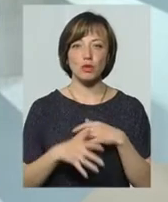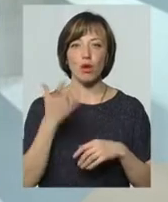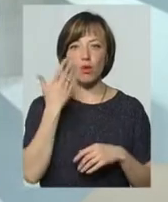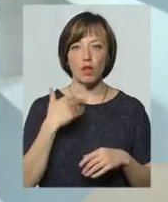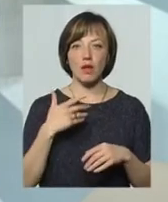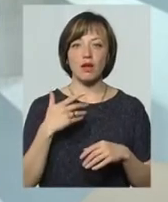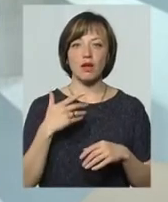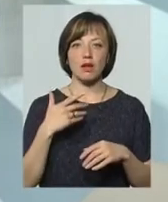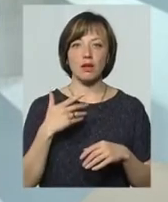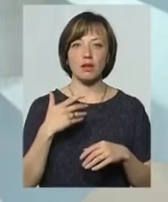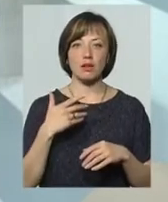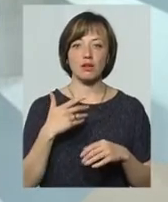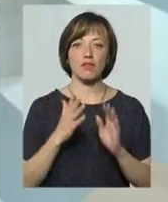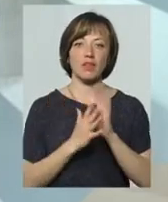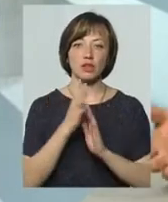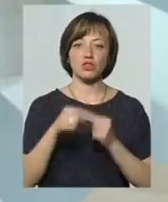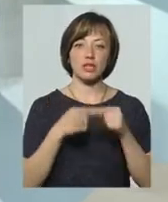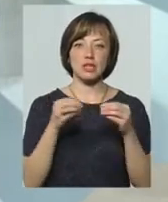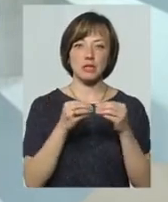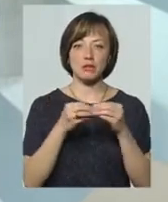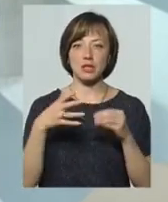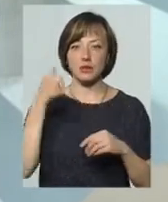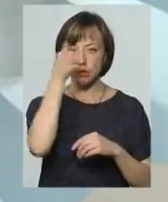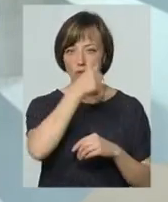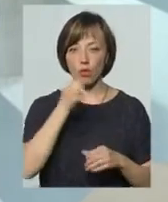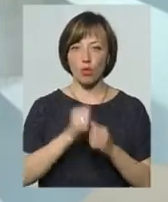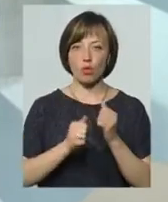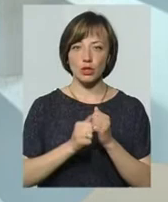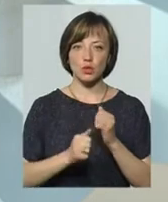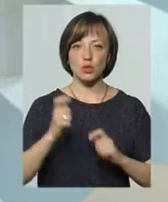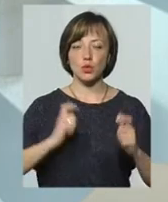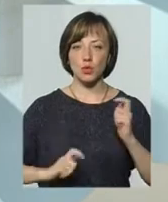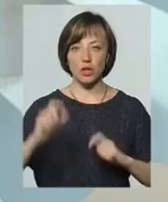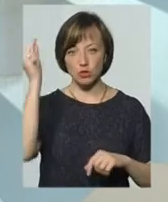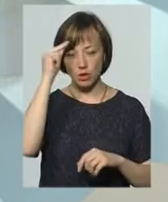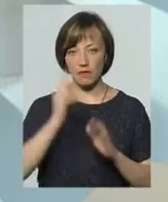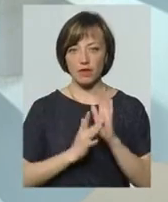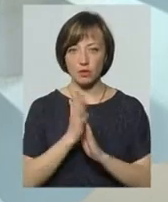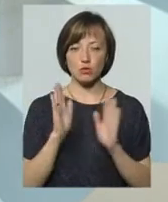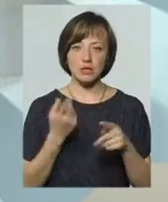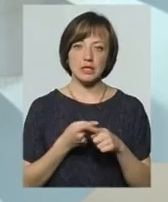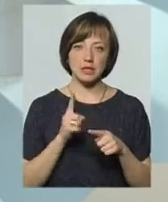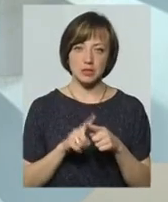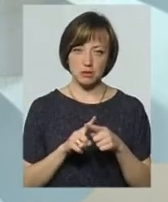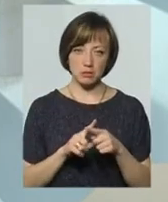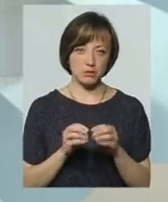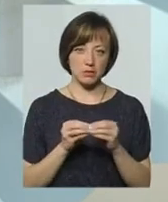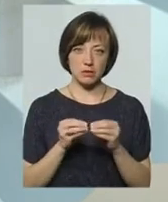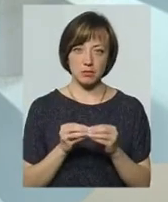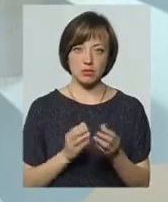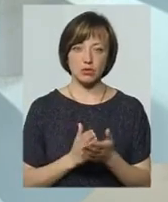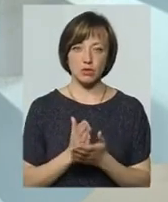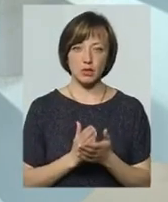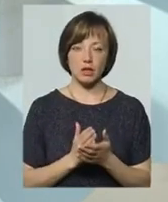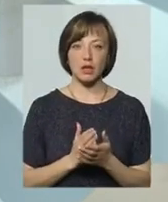вони виростуть, а там років через 10-15, ну, кожен там школяр або студент виросте, і він буде цим самим чиновником, якимось